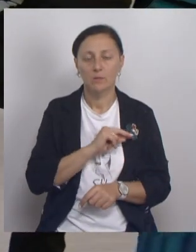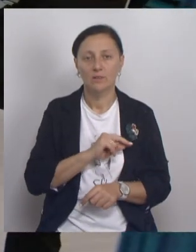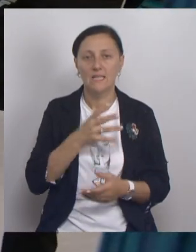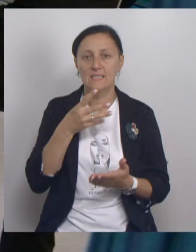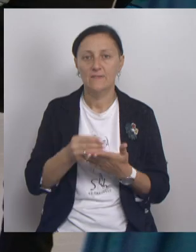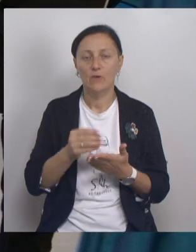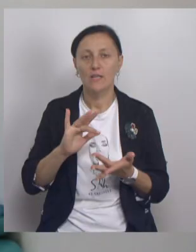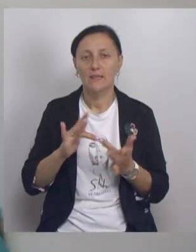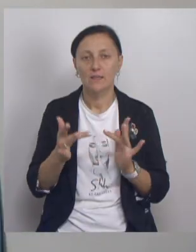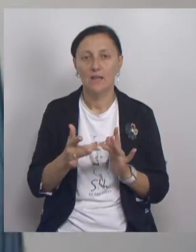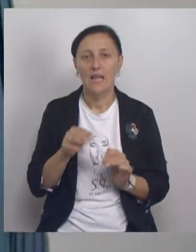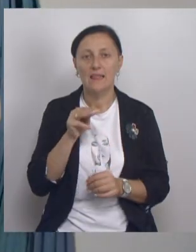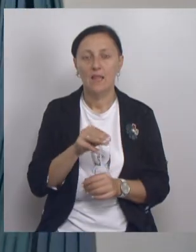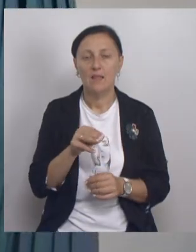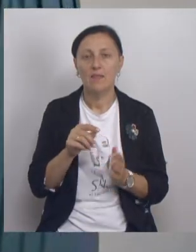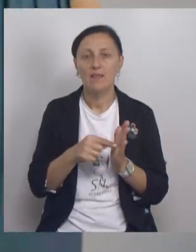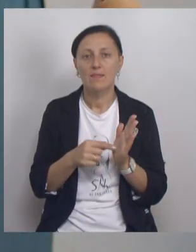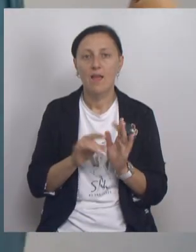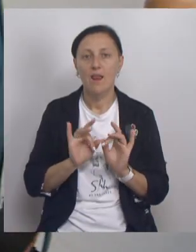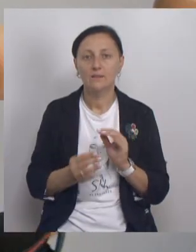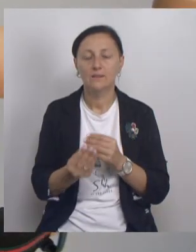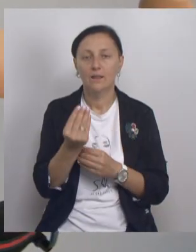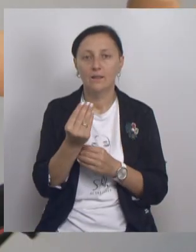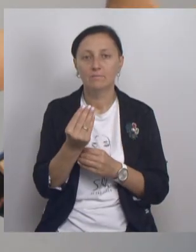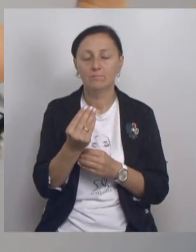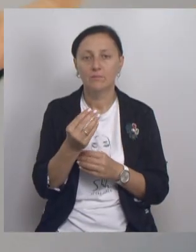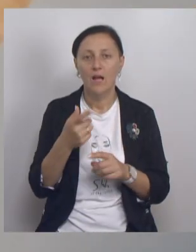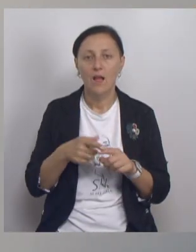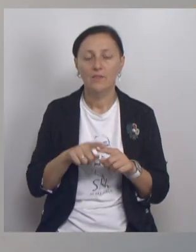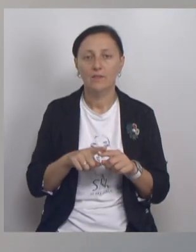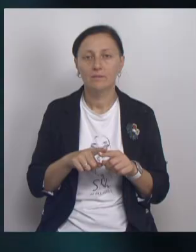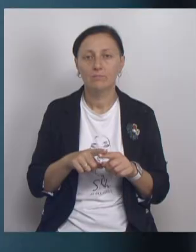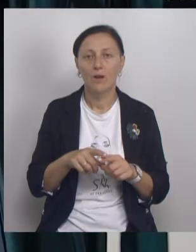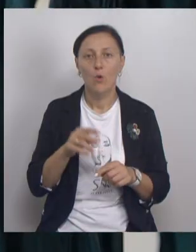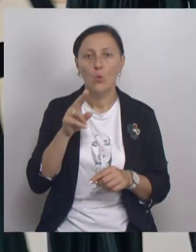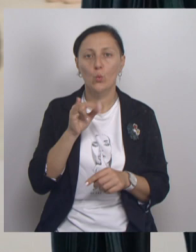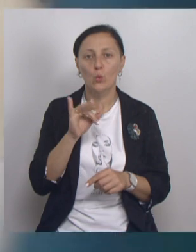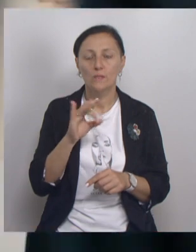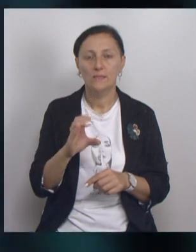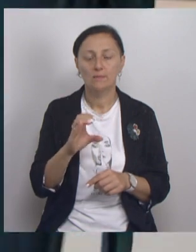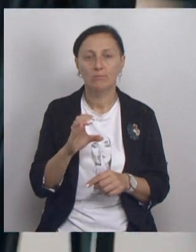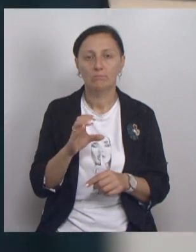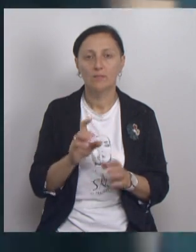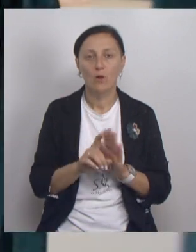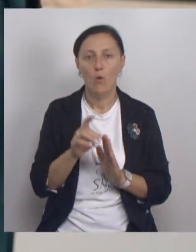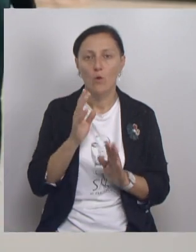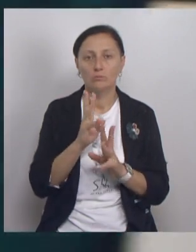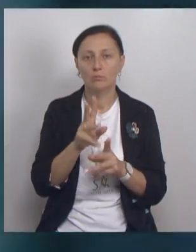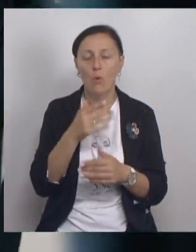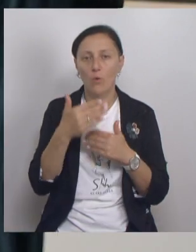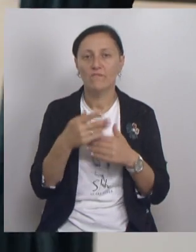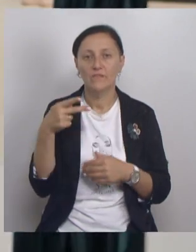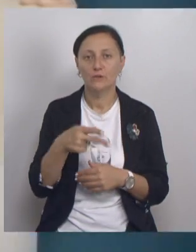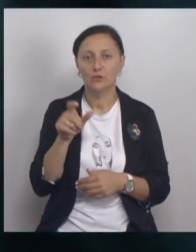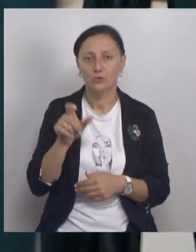соцсетях Татьяна Королева делится результатами тренировок с единомышленниками. А ее онлайн-курсы проходит около 2000 человек.